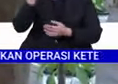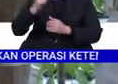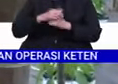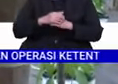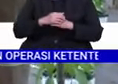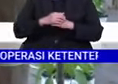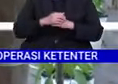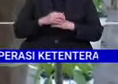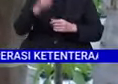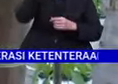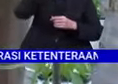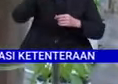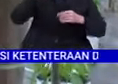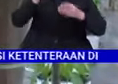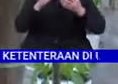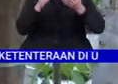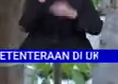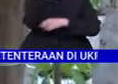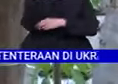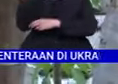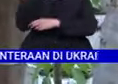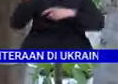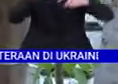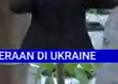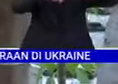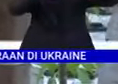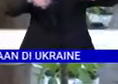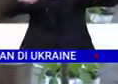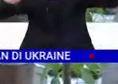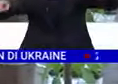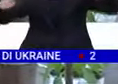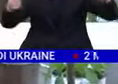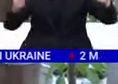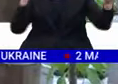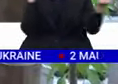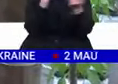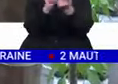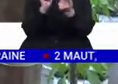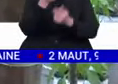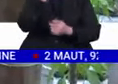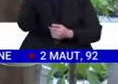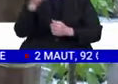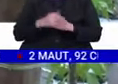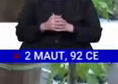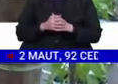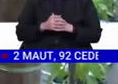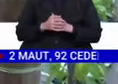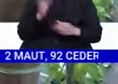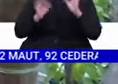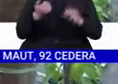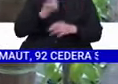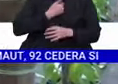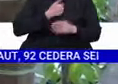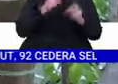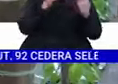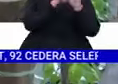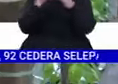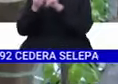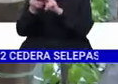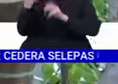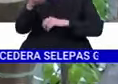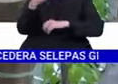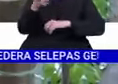vertikal sehingga Tony menemani adalah uh kita boleh gua cuma k5c kita sedikit walaupun emitama